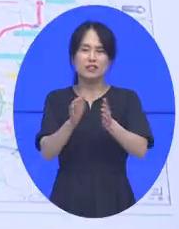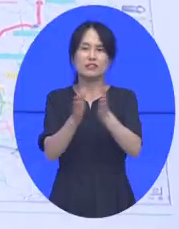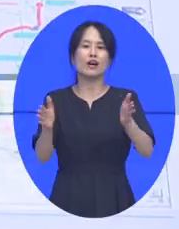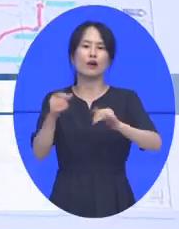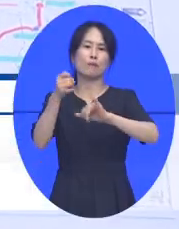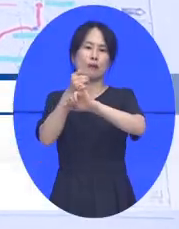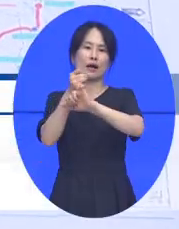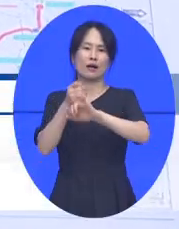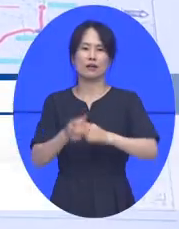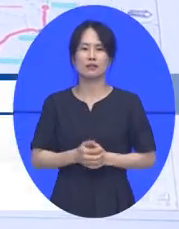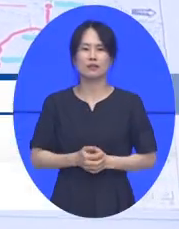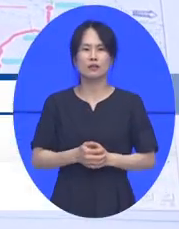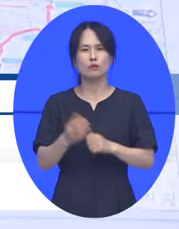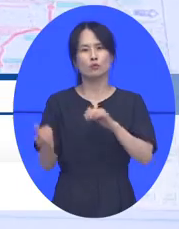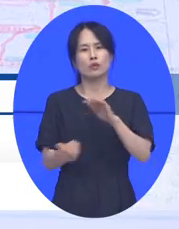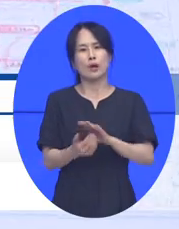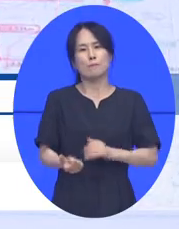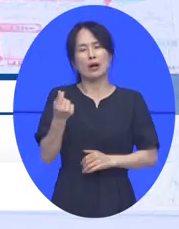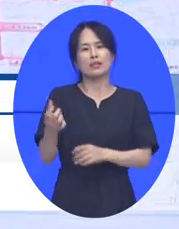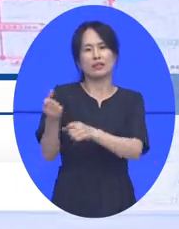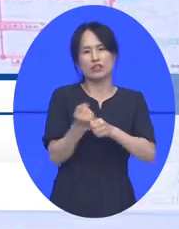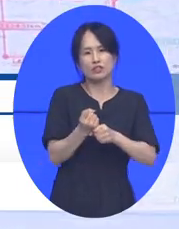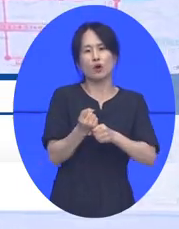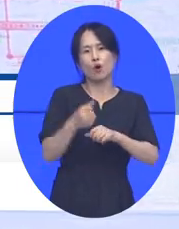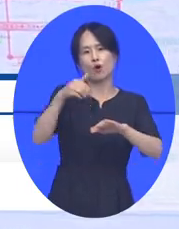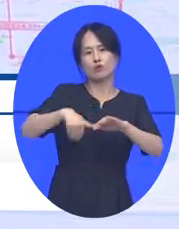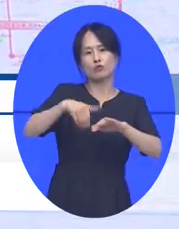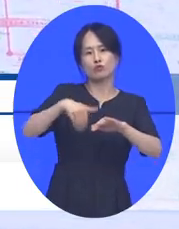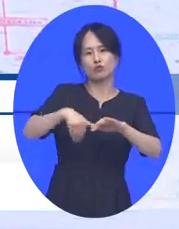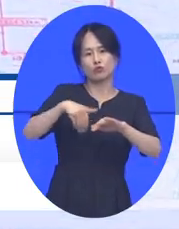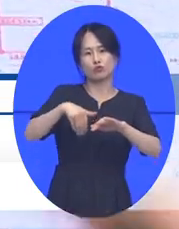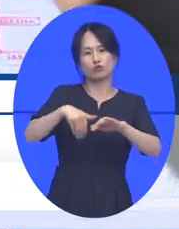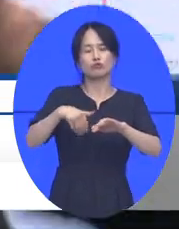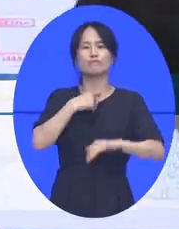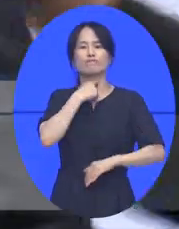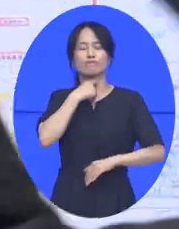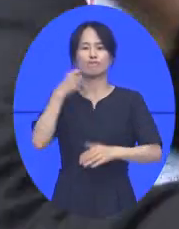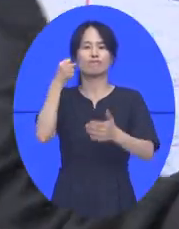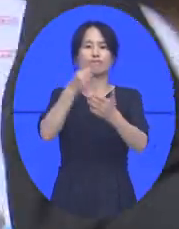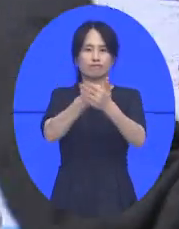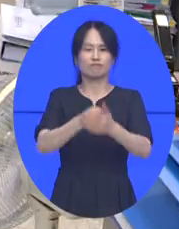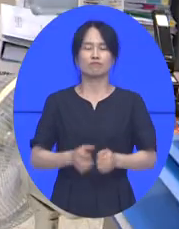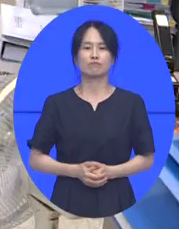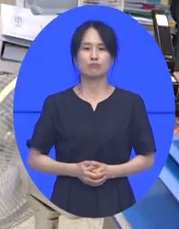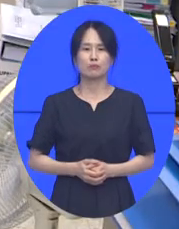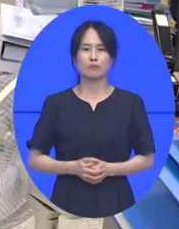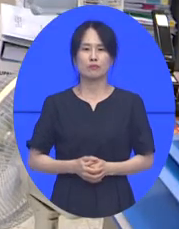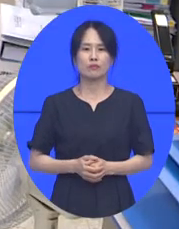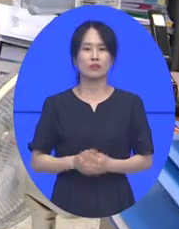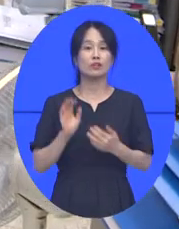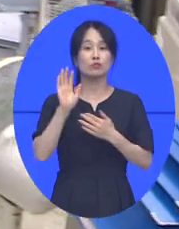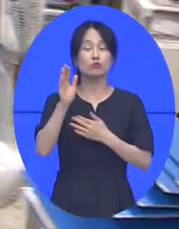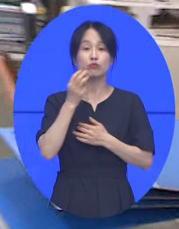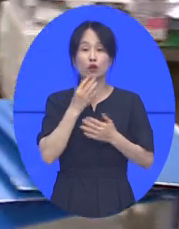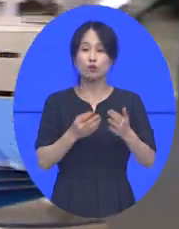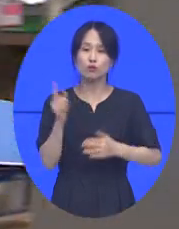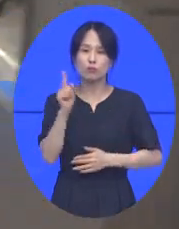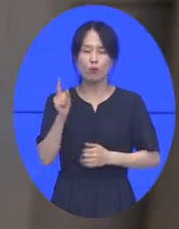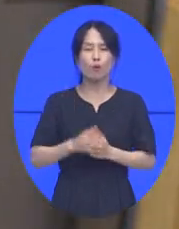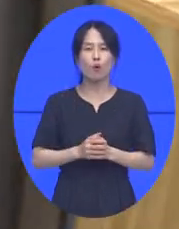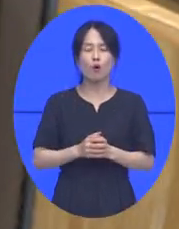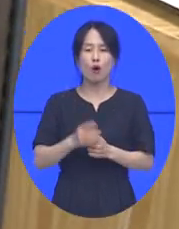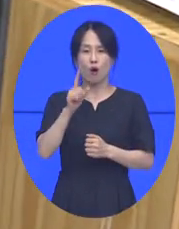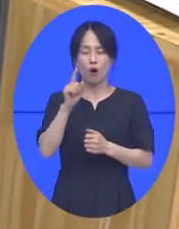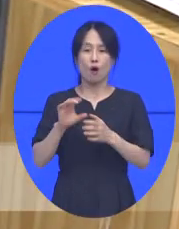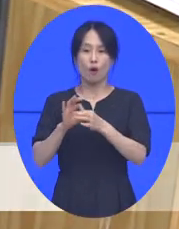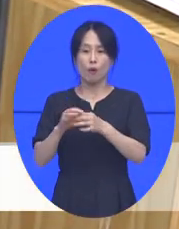최대한 빨리 귀한 단축해서 착공하도록 하겠습니다 상반기 중입니다 이후 경기도는 조달청